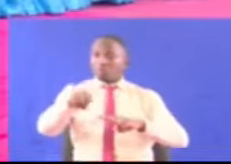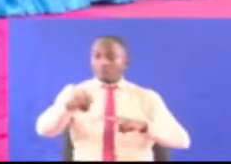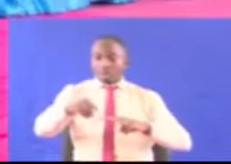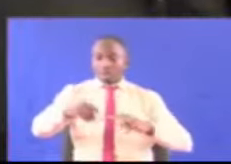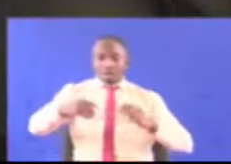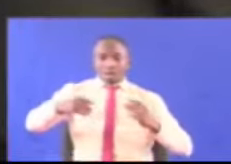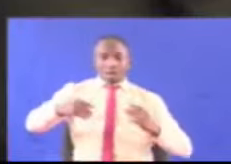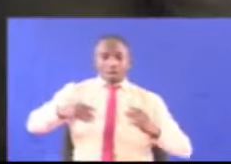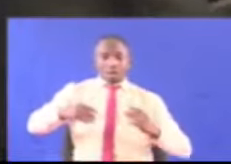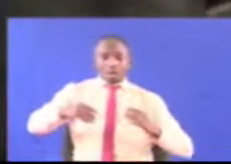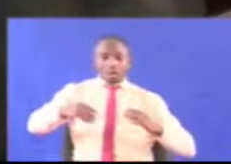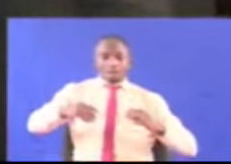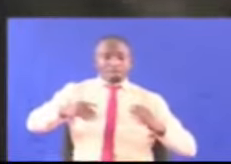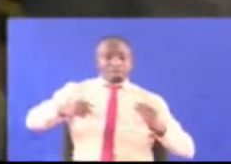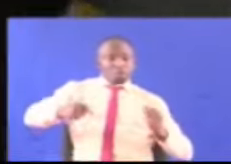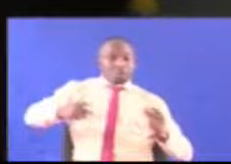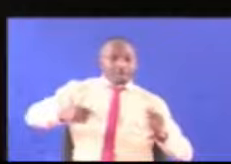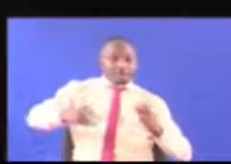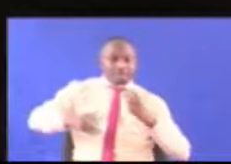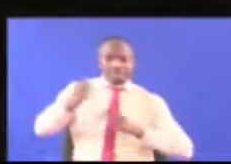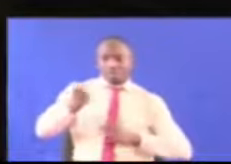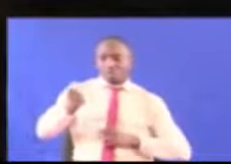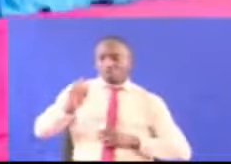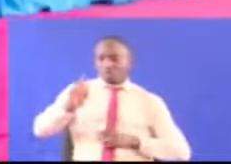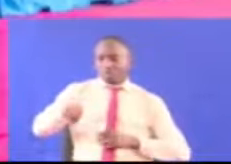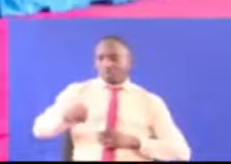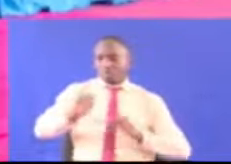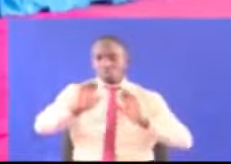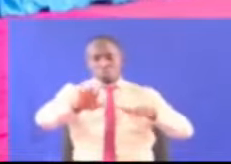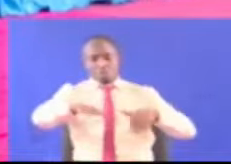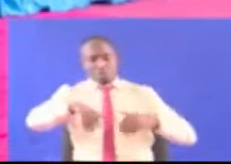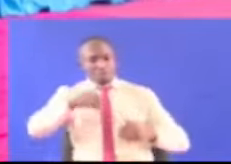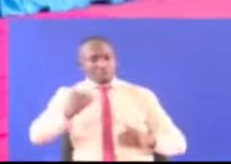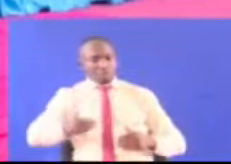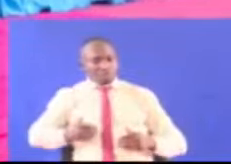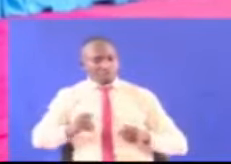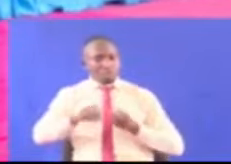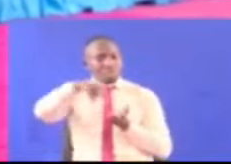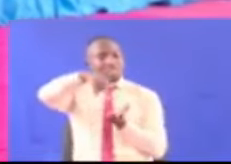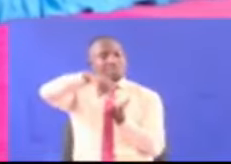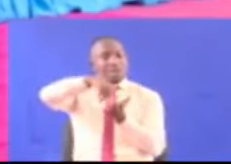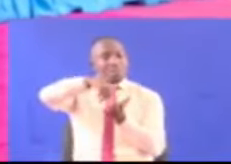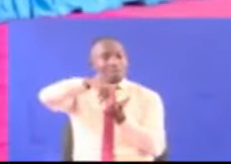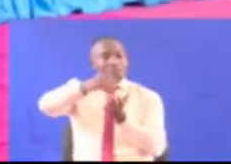burudani, nilikatisha muda ule itakuwepo. Wabunge wanawake walisema